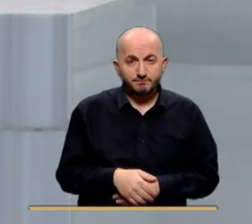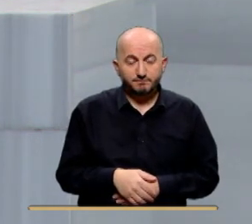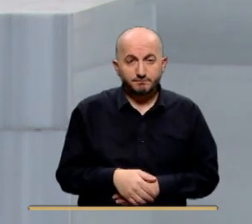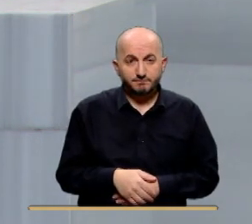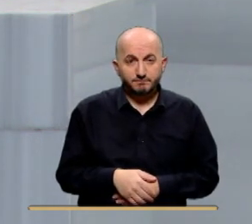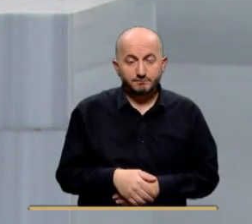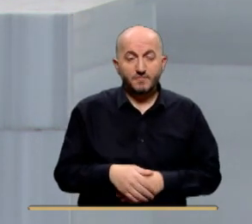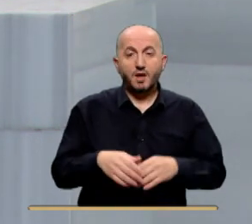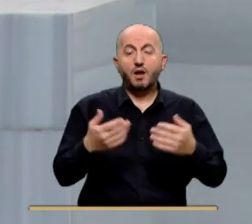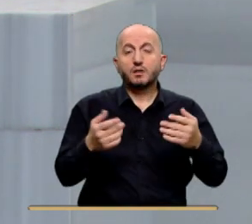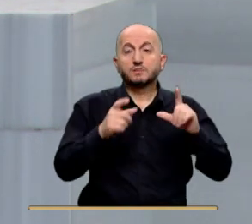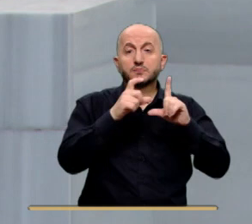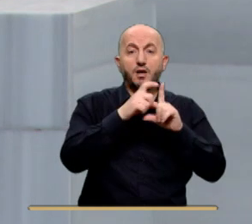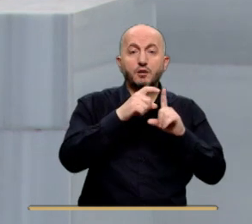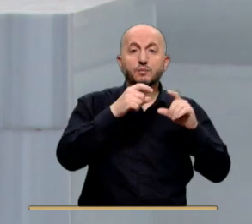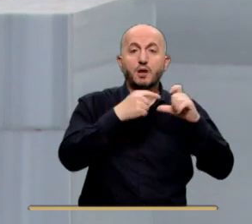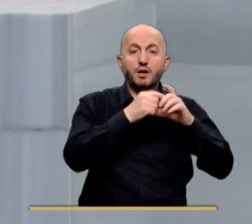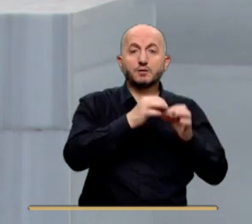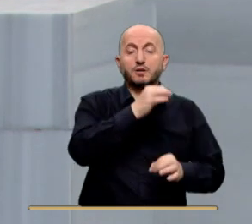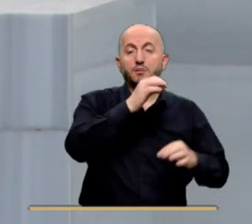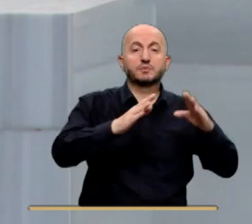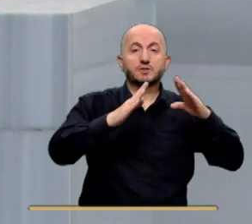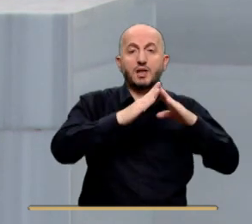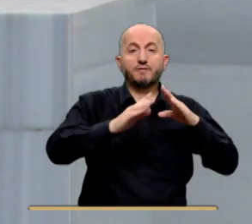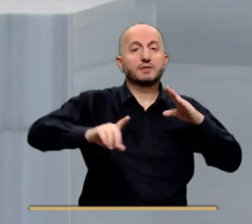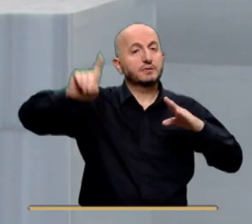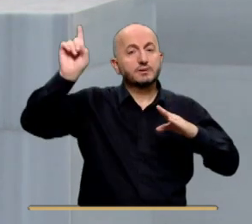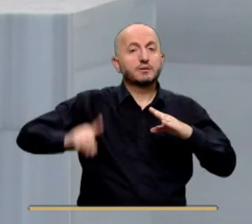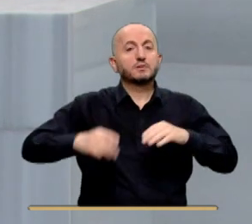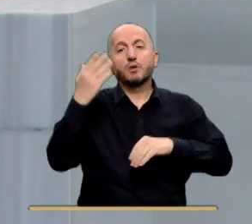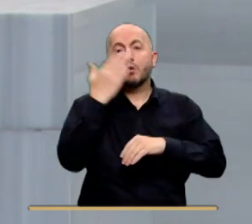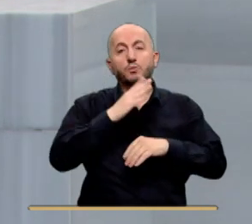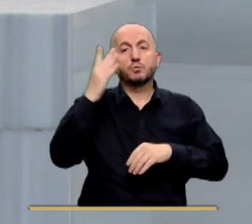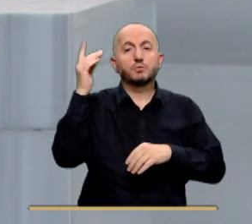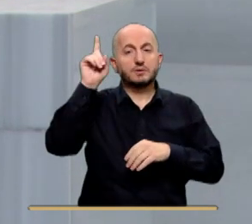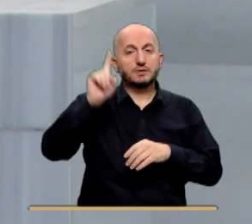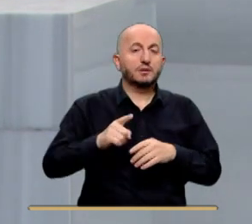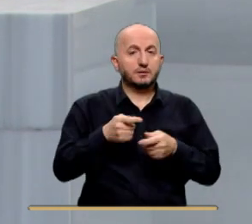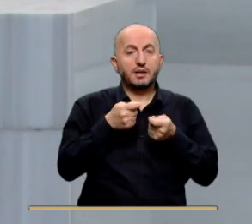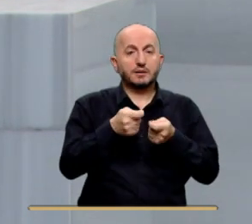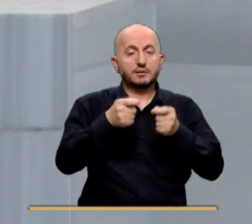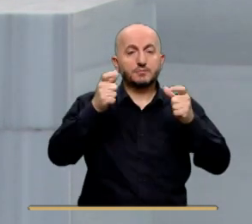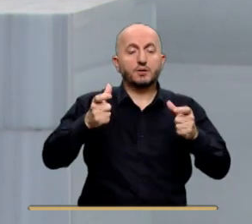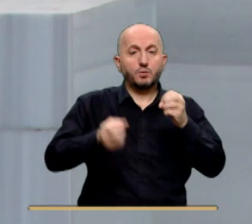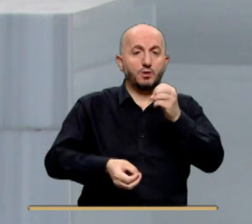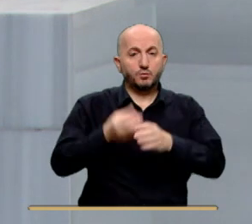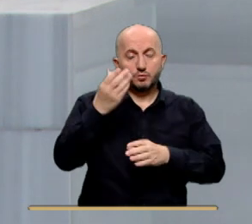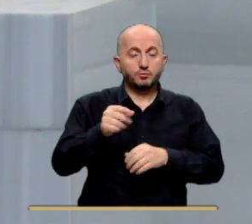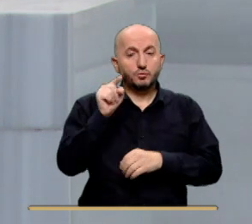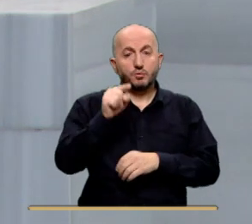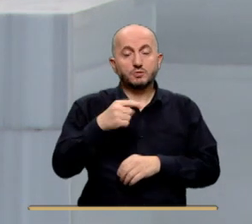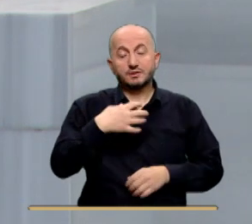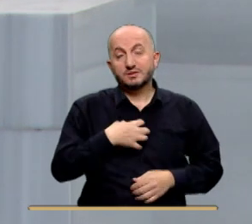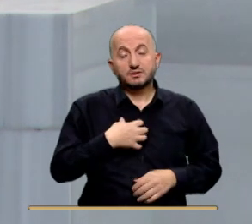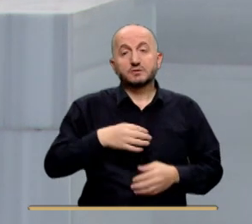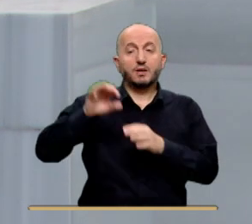radıyallahu anh'in evini bir anlamda ilk okul, ilk mektep, ilk medrese olarak kurmuş. Orada